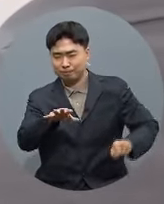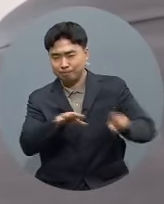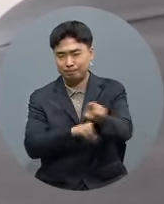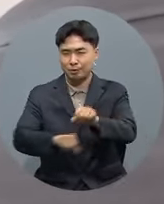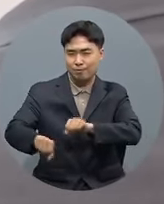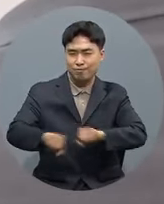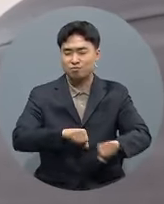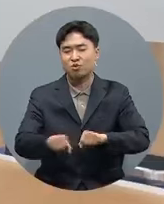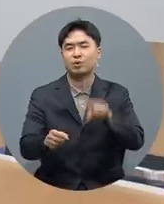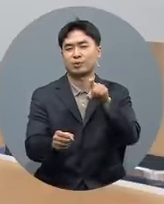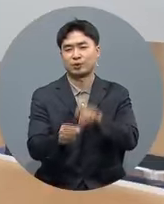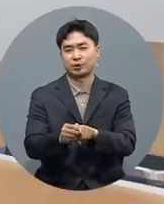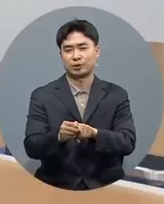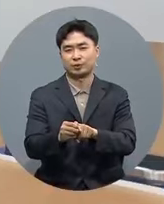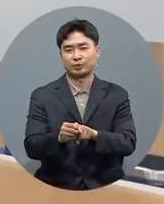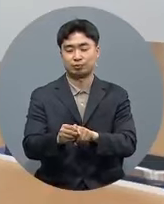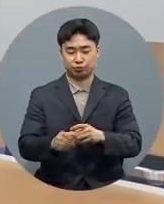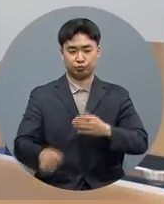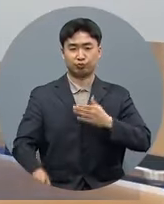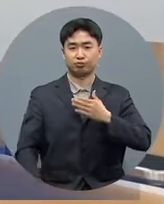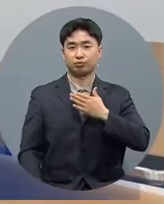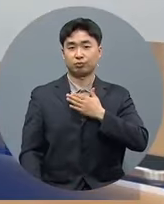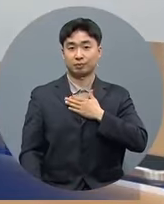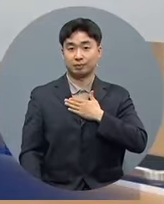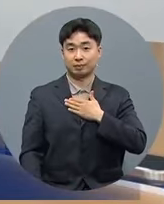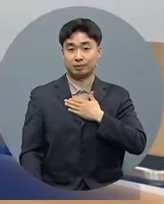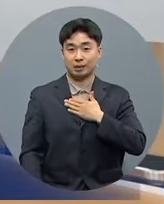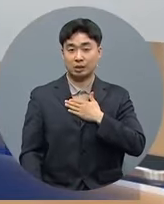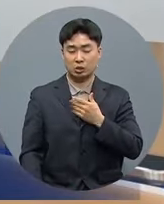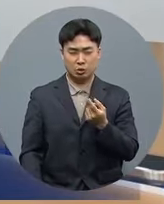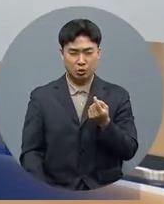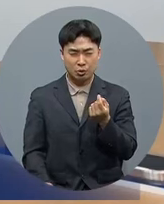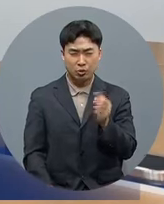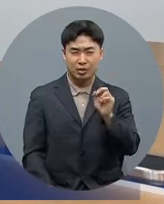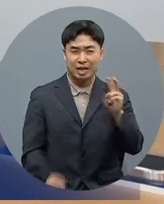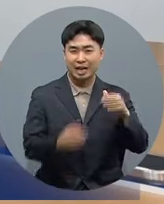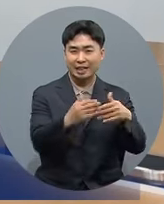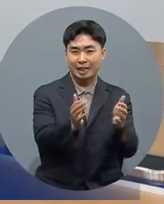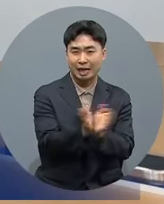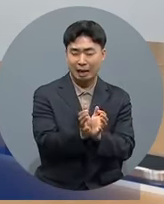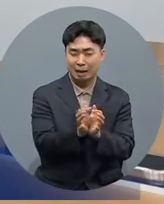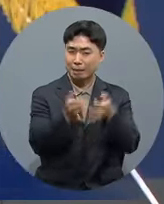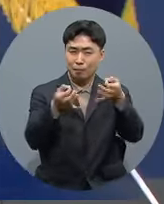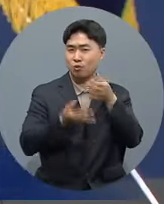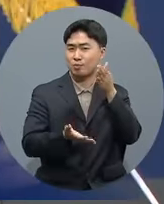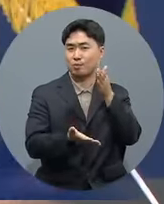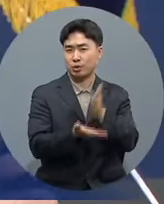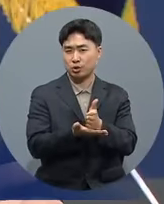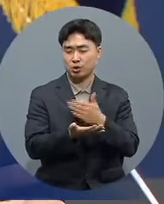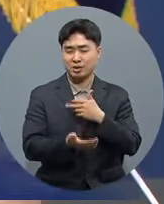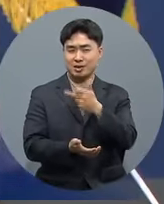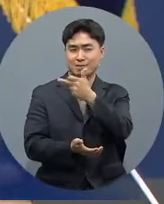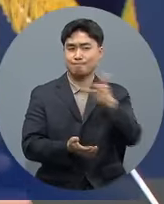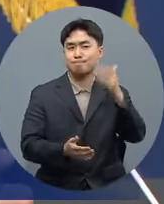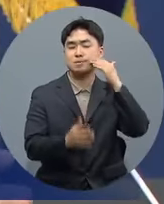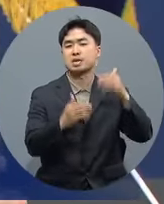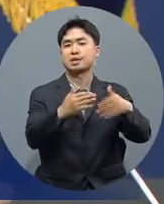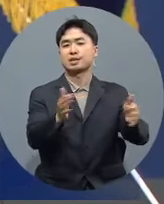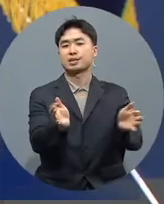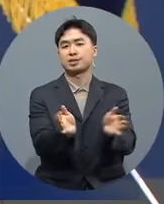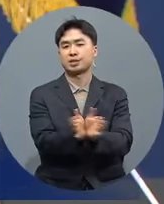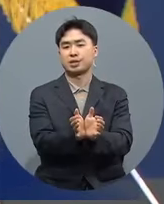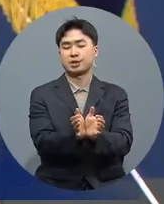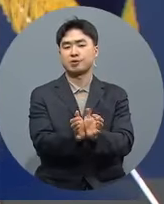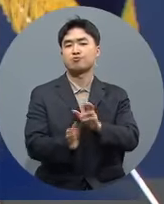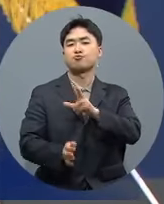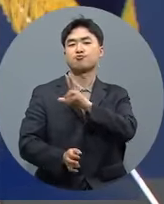위해서라고 말했습니다. 저 김태선은 소수 야당의 일원으로 보지 마시고 거대 야당의 더불어민주당의